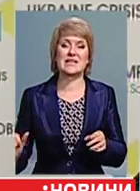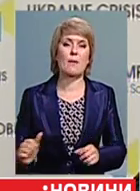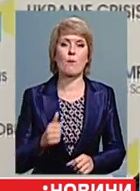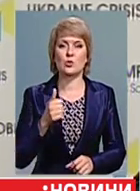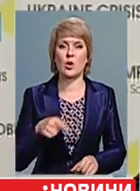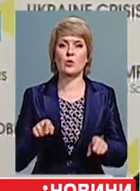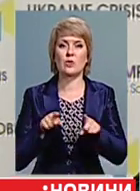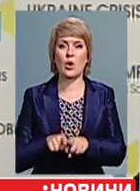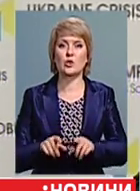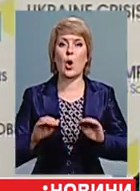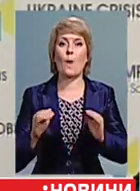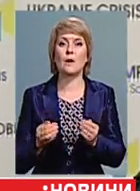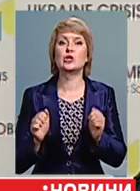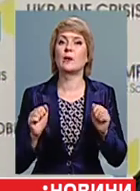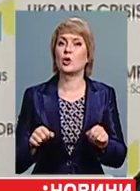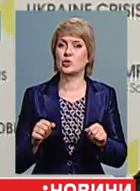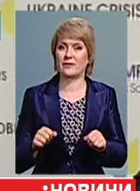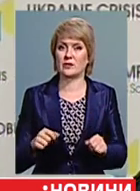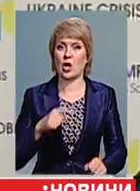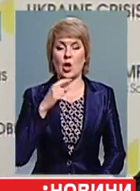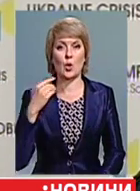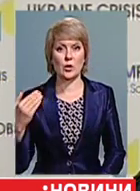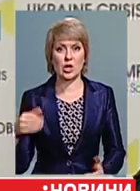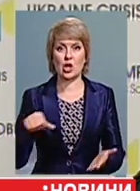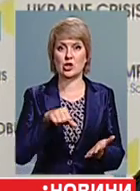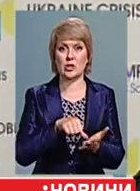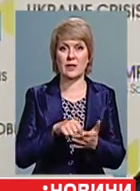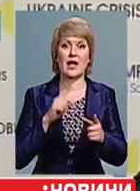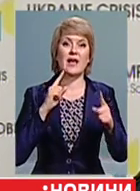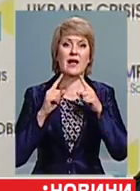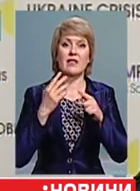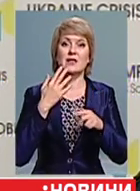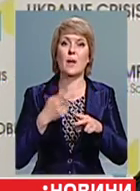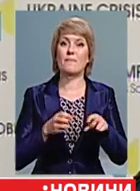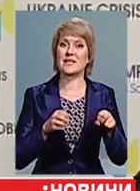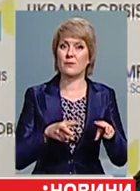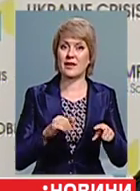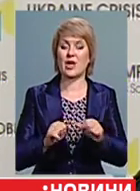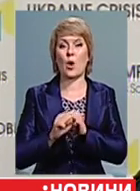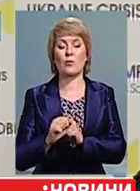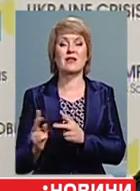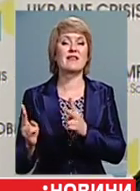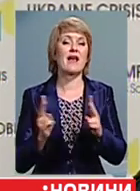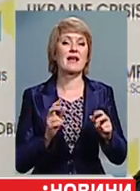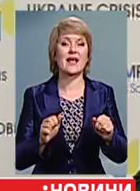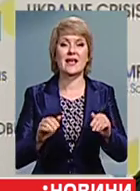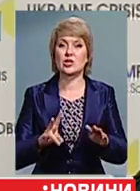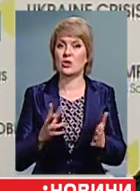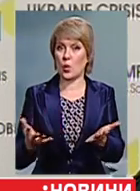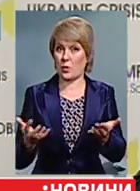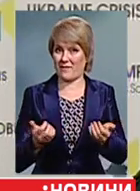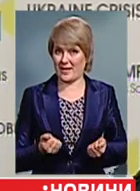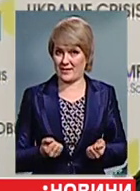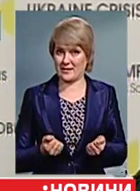тут також обмежені можливості. Чому? Тому що Росія є членом Ради національної безпеки і оборони, і які б рішення не ухвалювалися, які